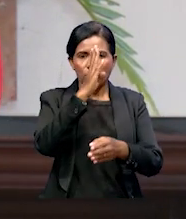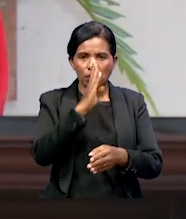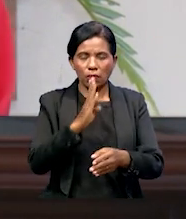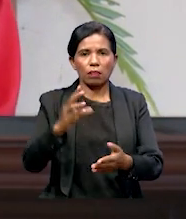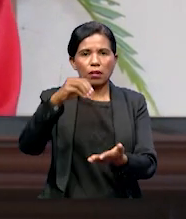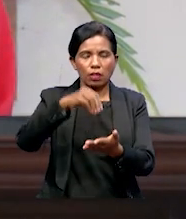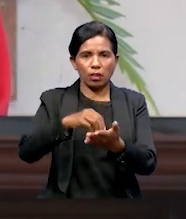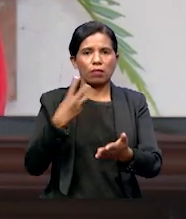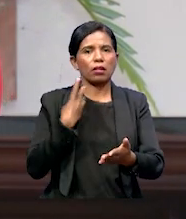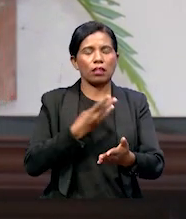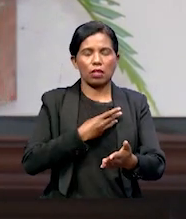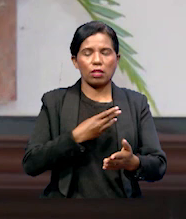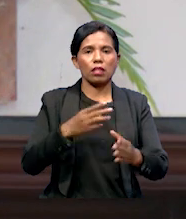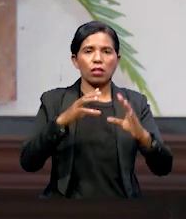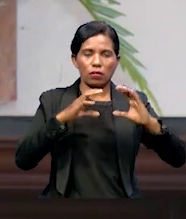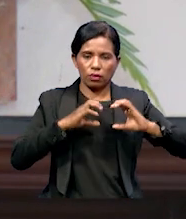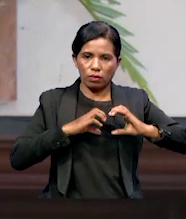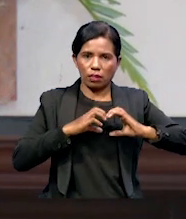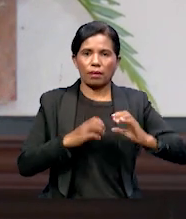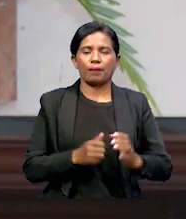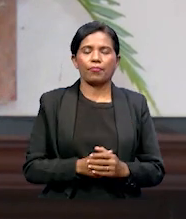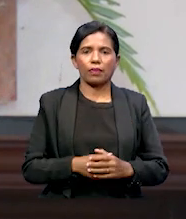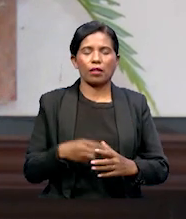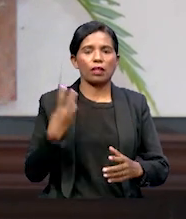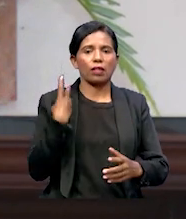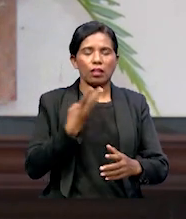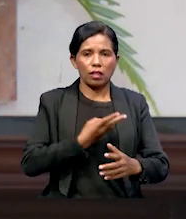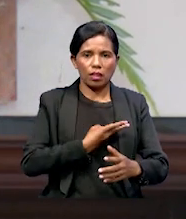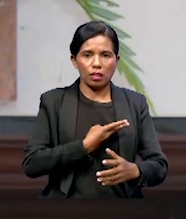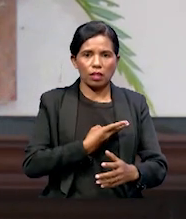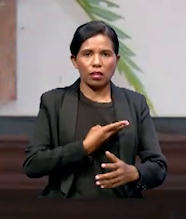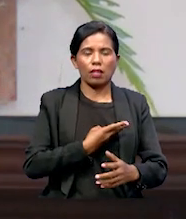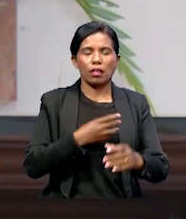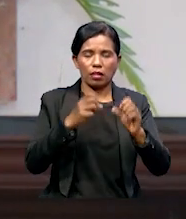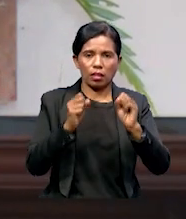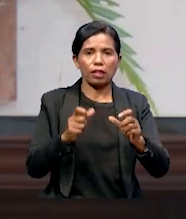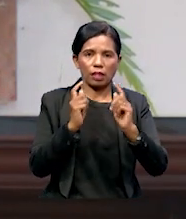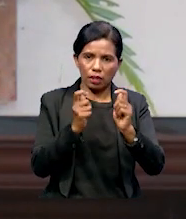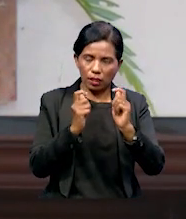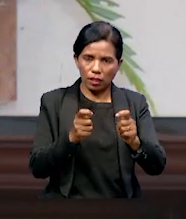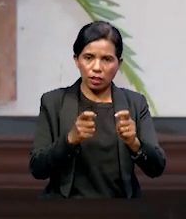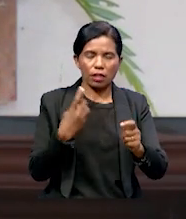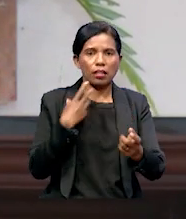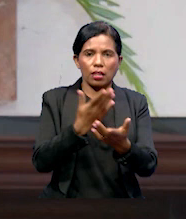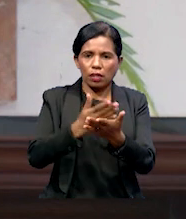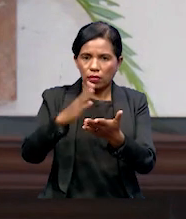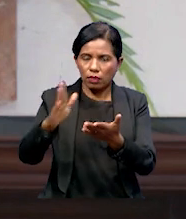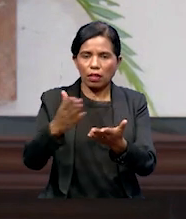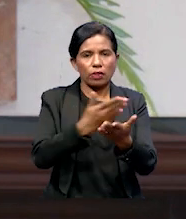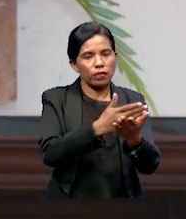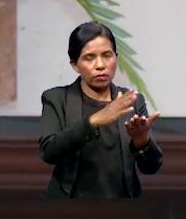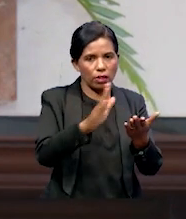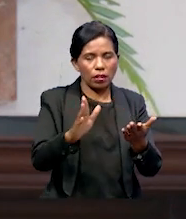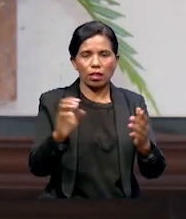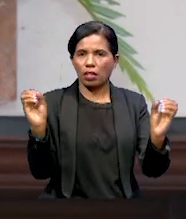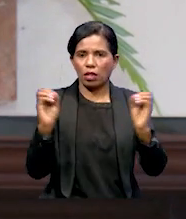ita fuan. Solo kita nema ke lora kita nai experimenta ita koko ita fahe ba malu. Laos